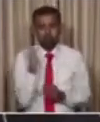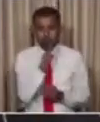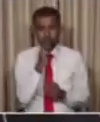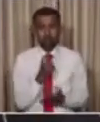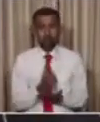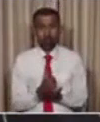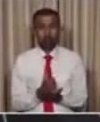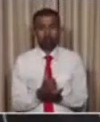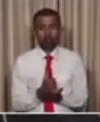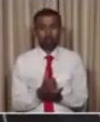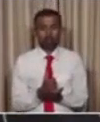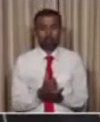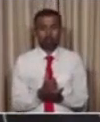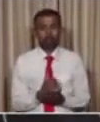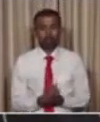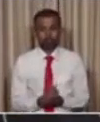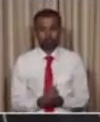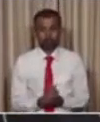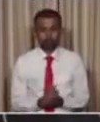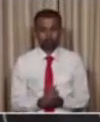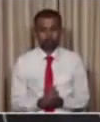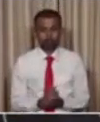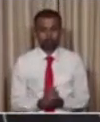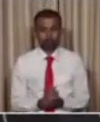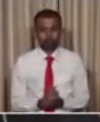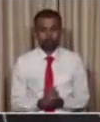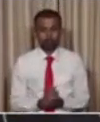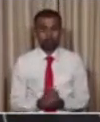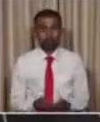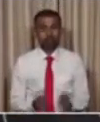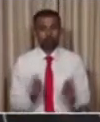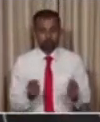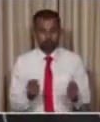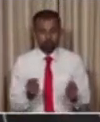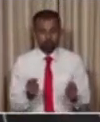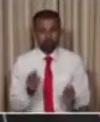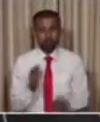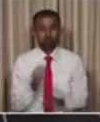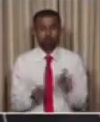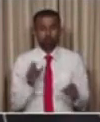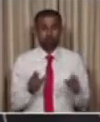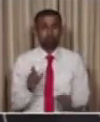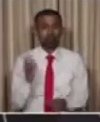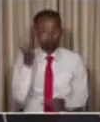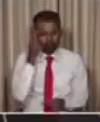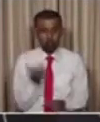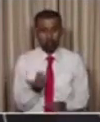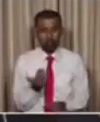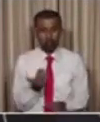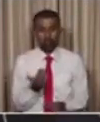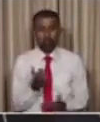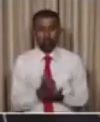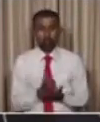බැංකුවල රහස්‍යභාවයට මුවා වෙලා. නමුත් ඒක මේ ඉදිරිපත් කරලා මේ රටේ ජනතාව මේක දැනගත යුතුයි. මොකද මේ